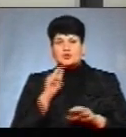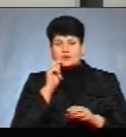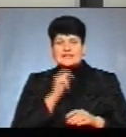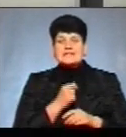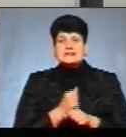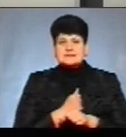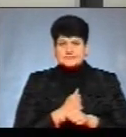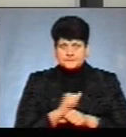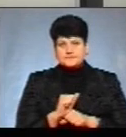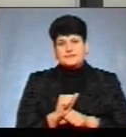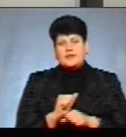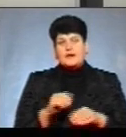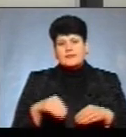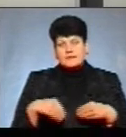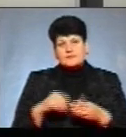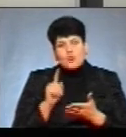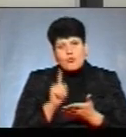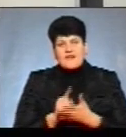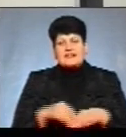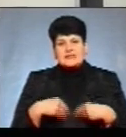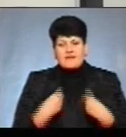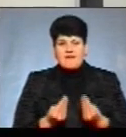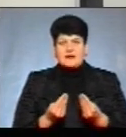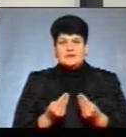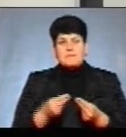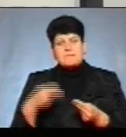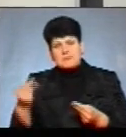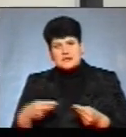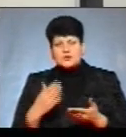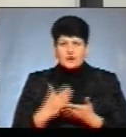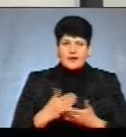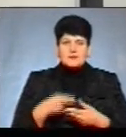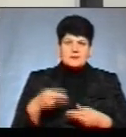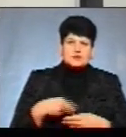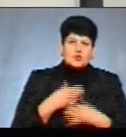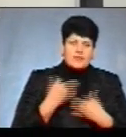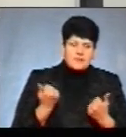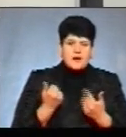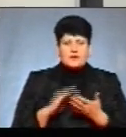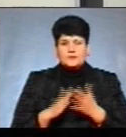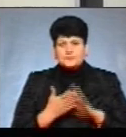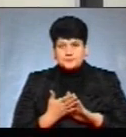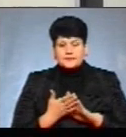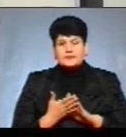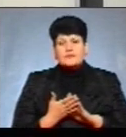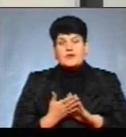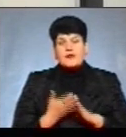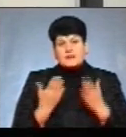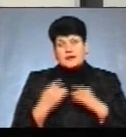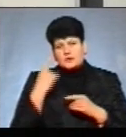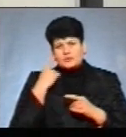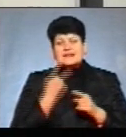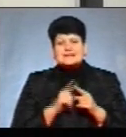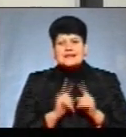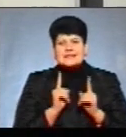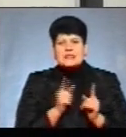України зобов'язує надавати медичну допомогу, незалежно від того, чи підписав, чи не підписав пацієнт. Але я